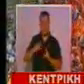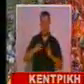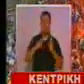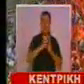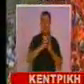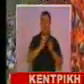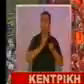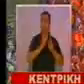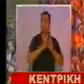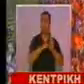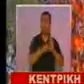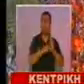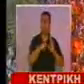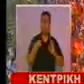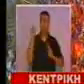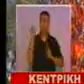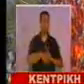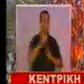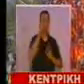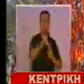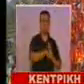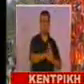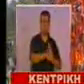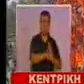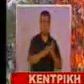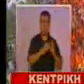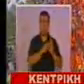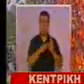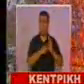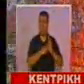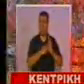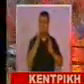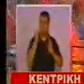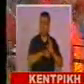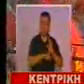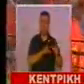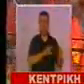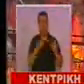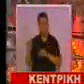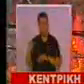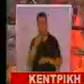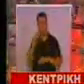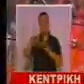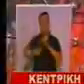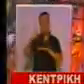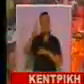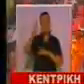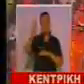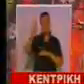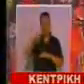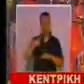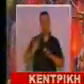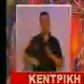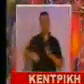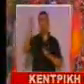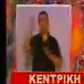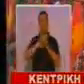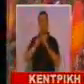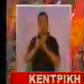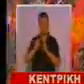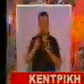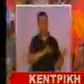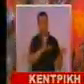αντιμνημονιακή ψήφο λογίζεται τυπικά μέχρι και η φασιστική Χρυσή Αυγή που είναι εναντίον του μνημονίου.